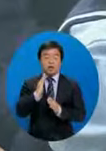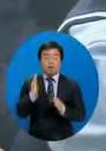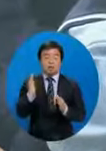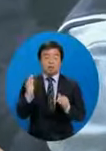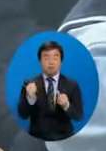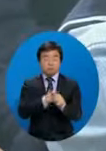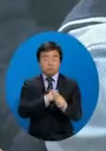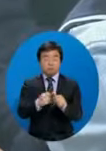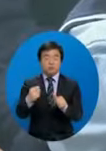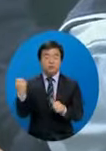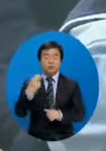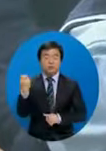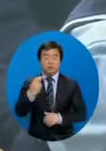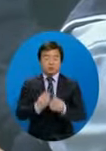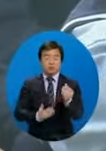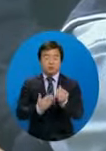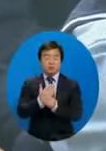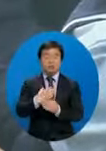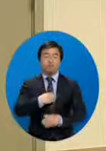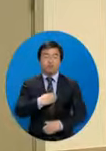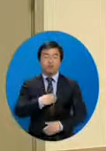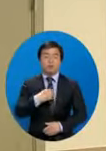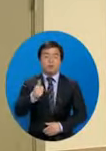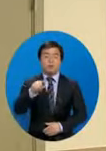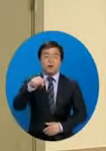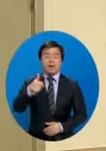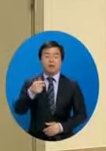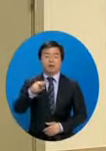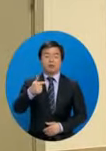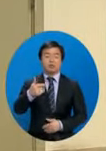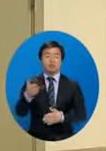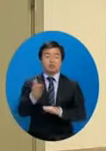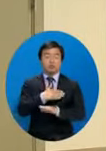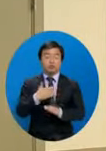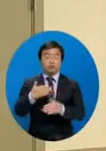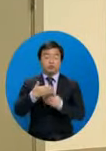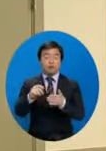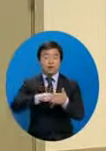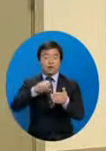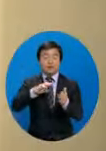이른바 위험 학년부터 학급당 학생 수를 줄이고 학생